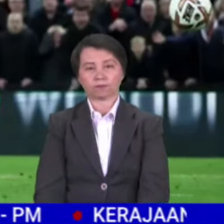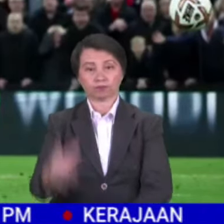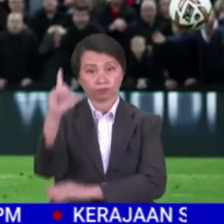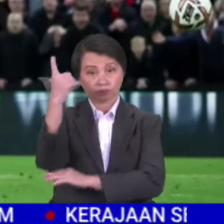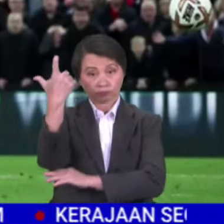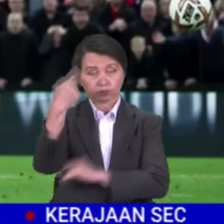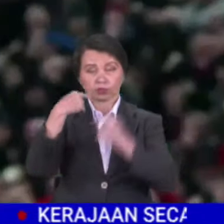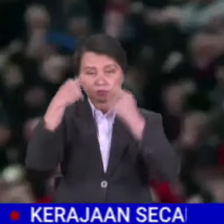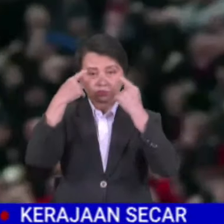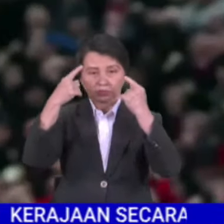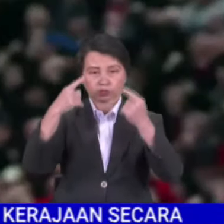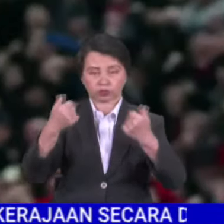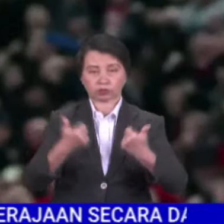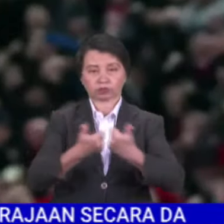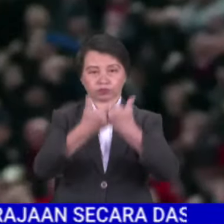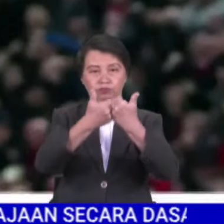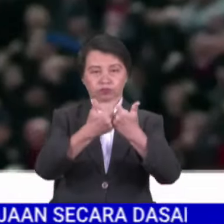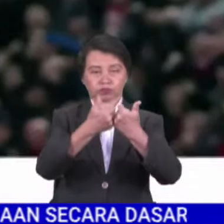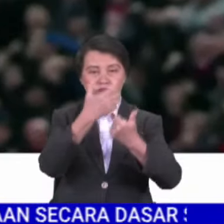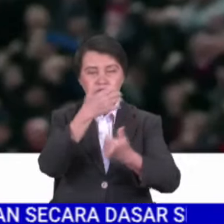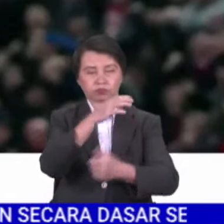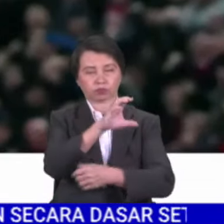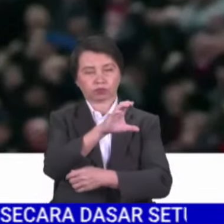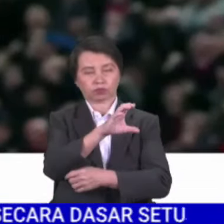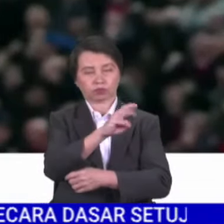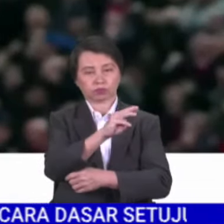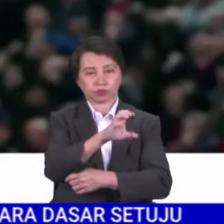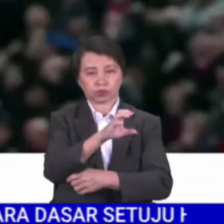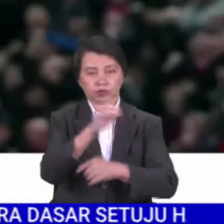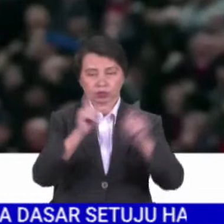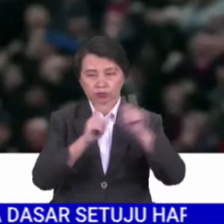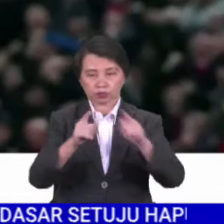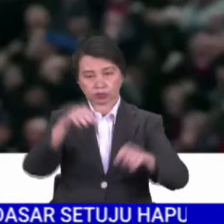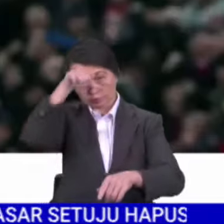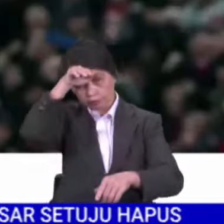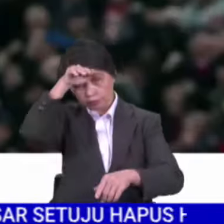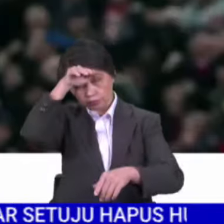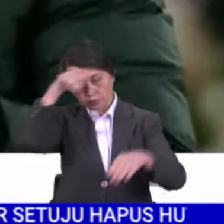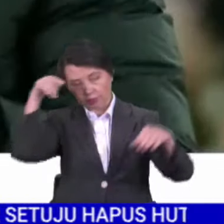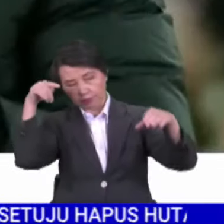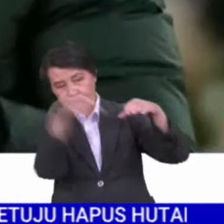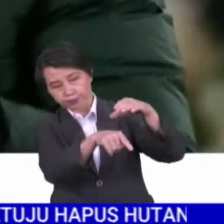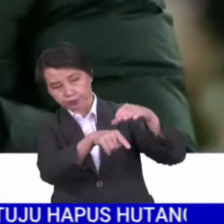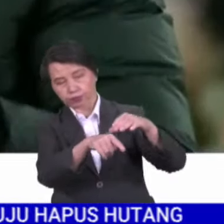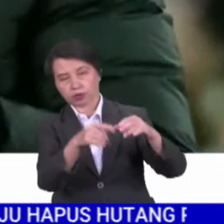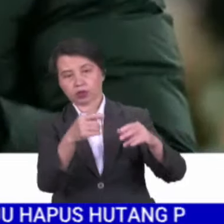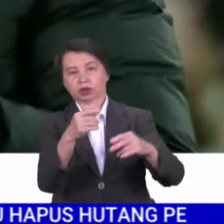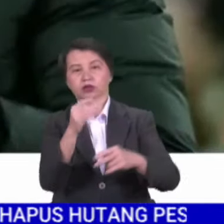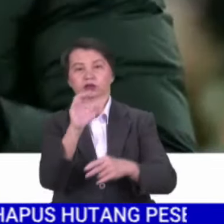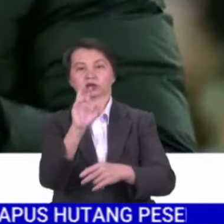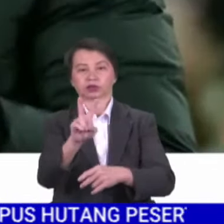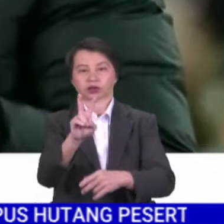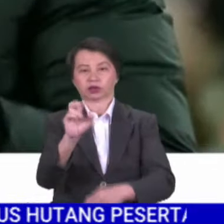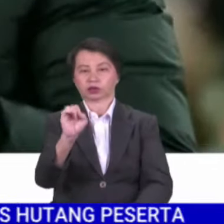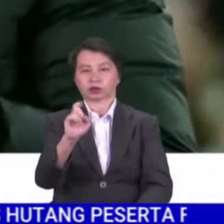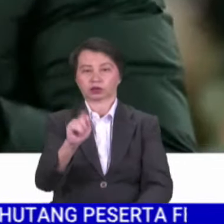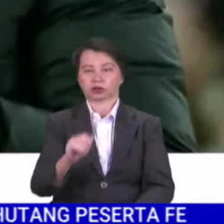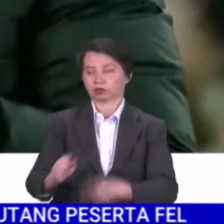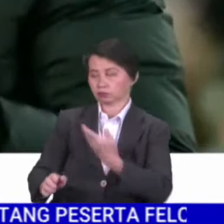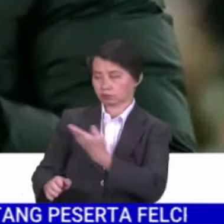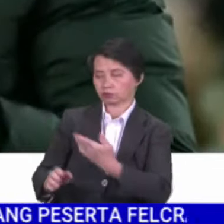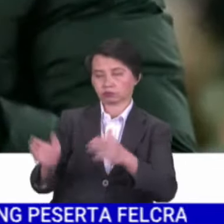Liverpool berjaya memenangi pertemuan panas itu hasil jaringan bintang Mesir Mohamed Salah di babak kedua. Klopp juga memuji